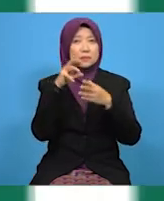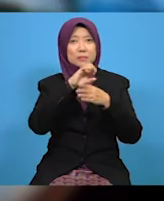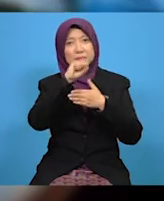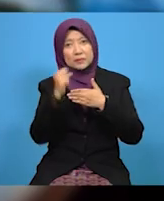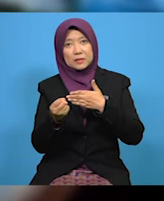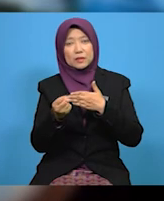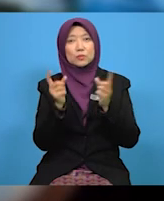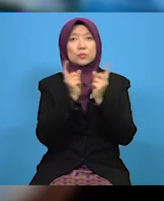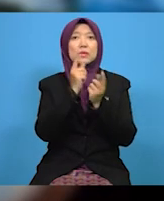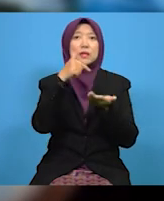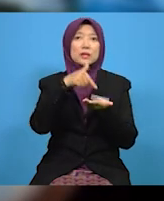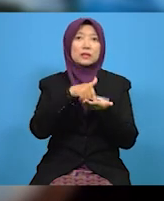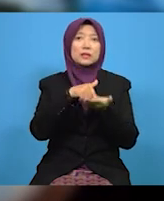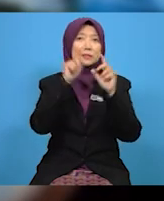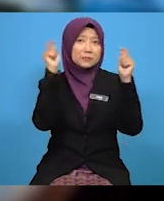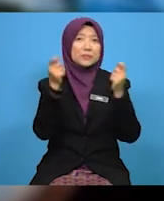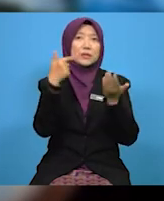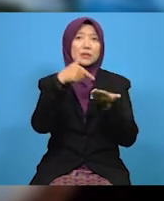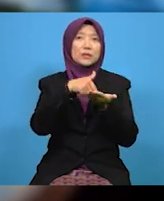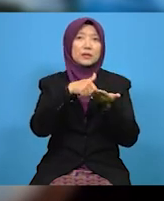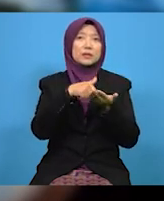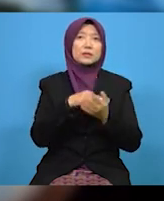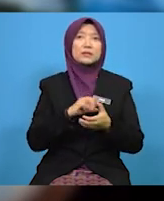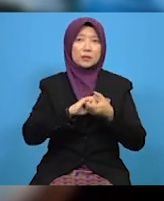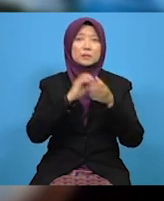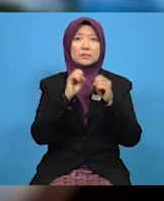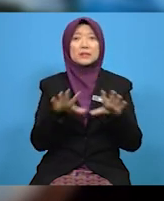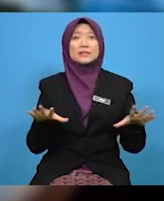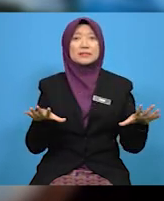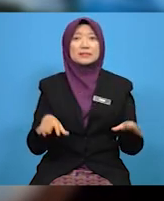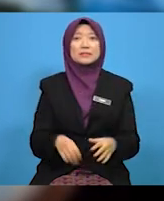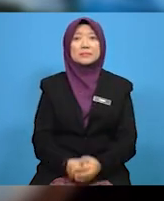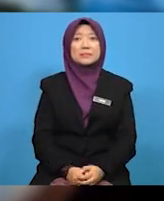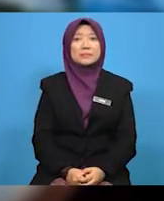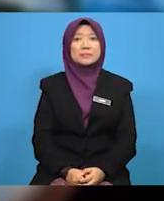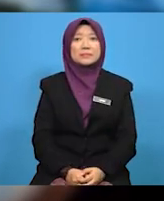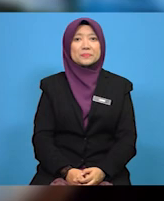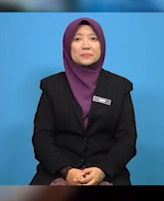solusi. Jumpa lagi pada topik yang seterusnya. Salam sejahtera.